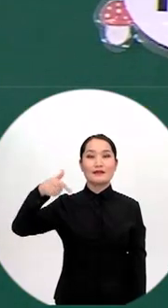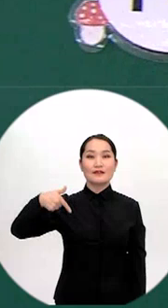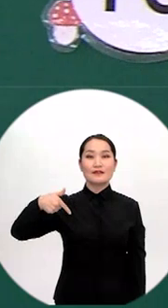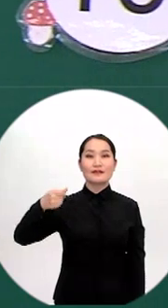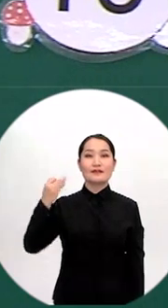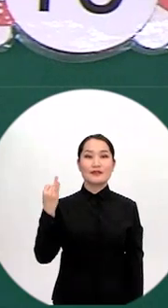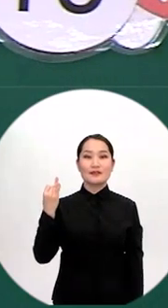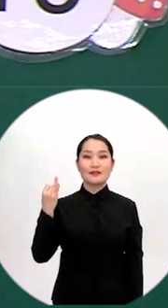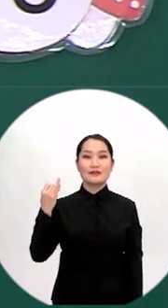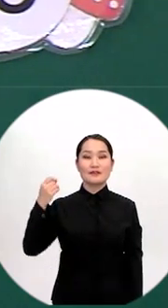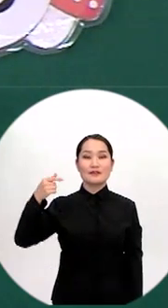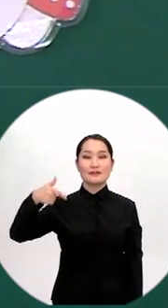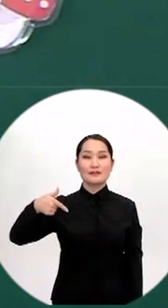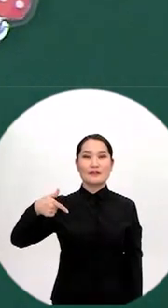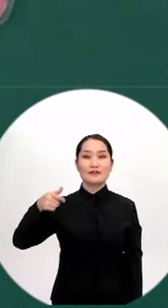Ки.